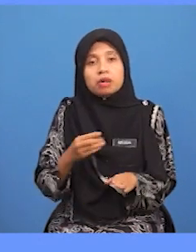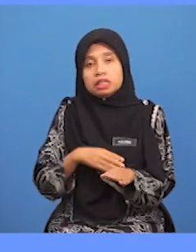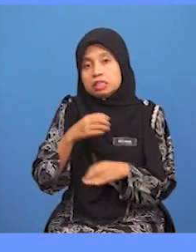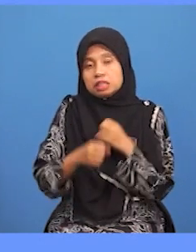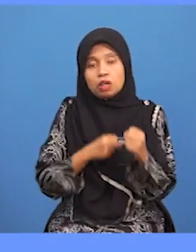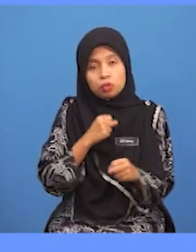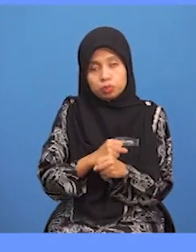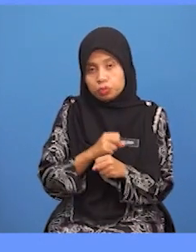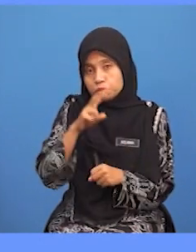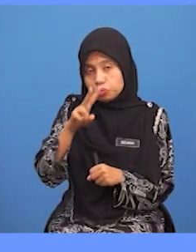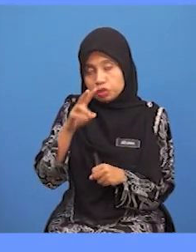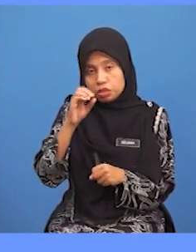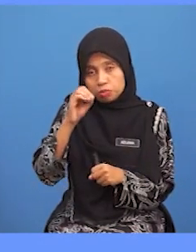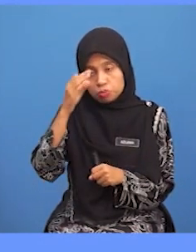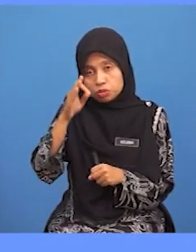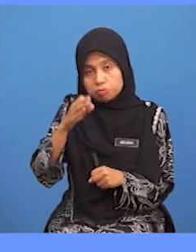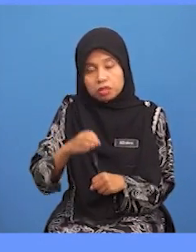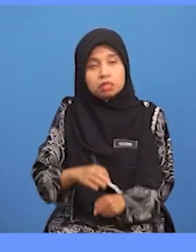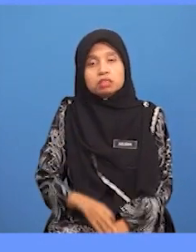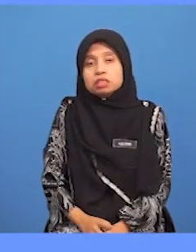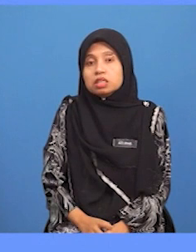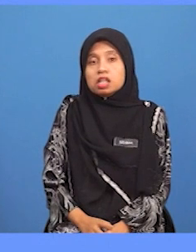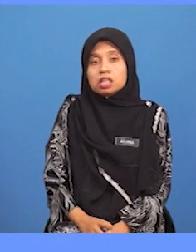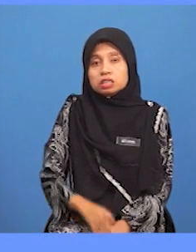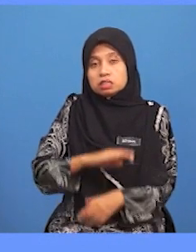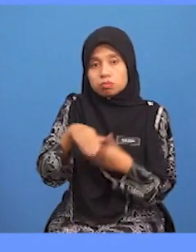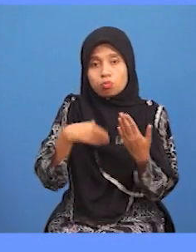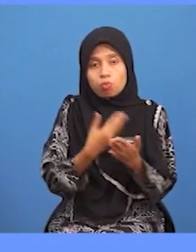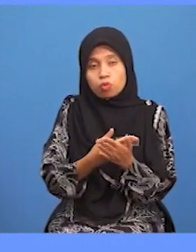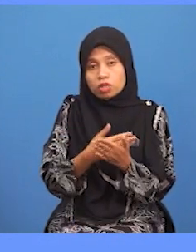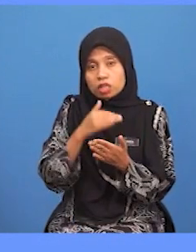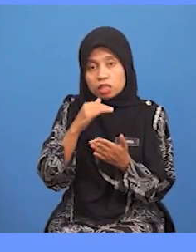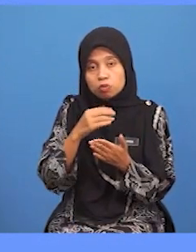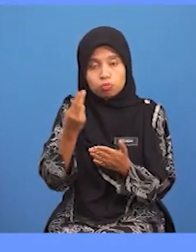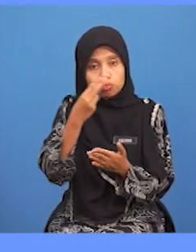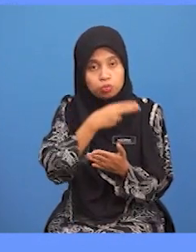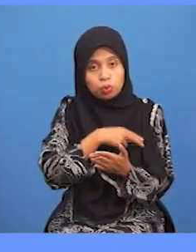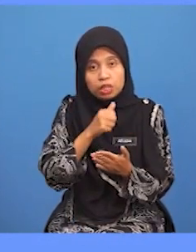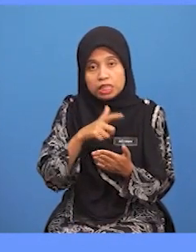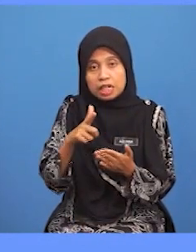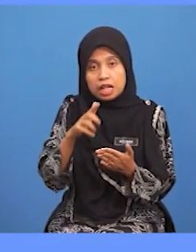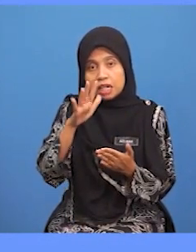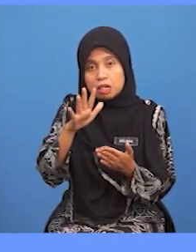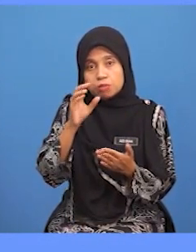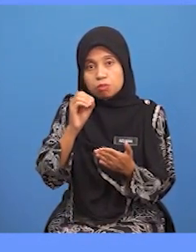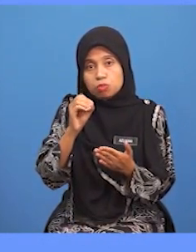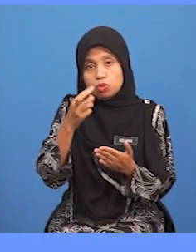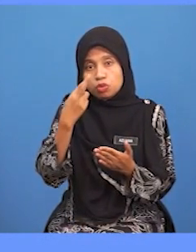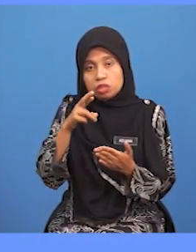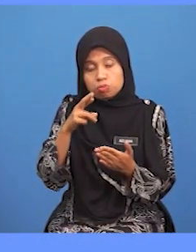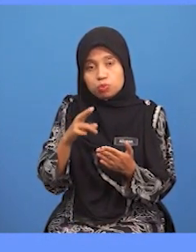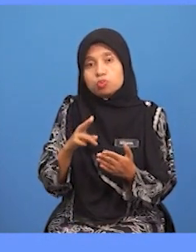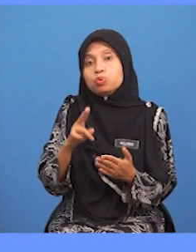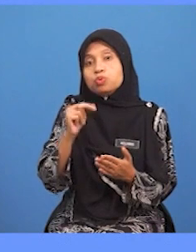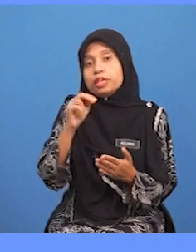pada tahun 2019. Jumlah keuntungan jika unit yang dikeluarkan ialah